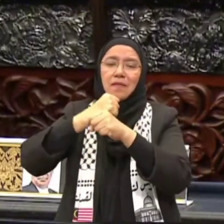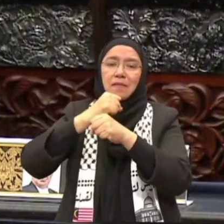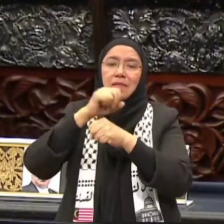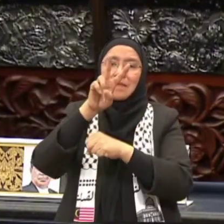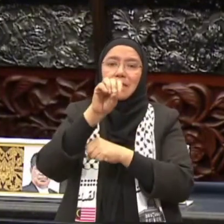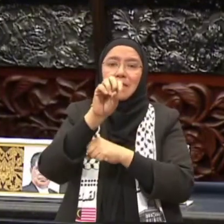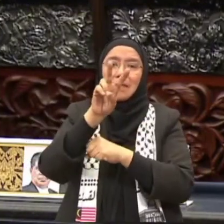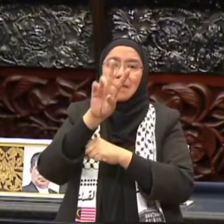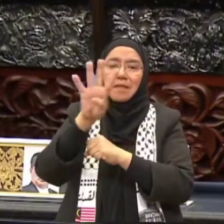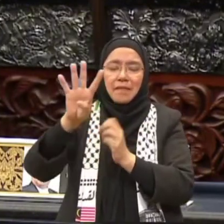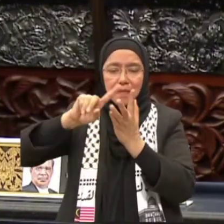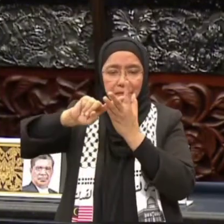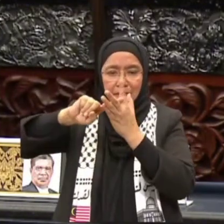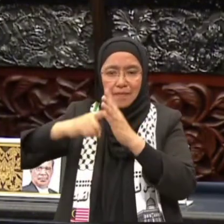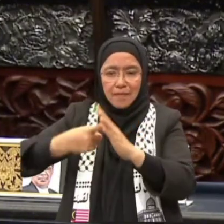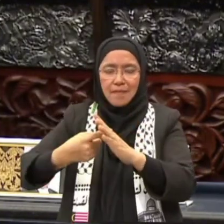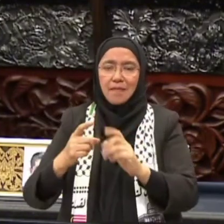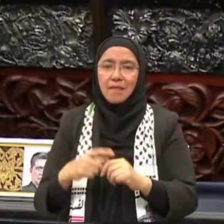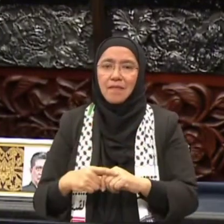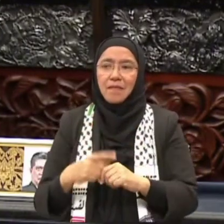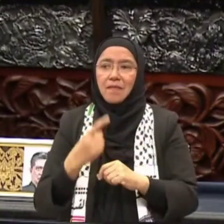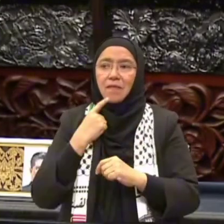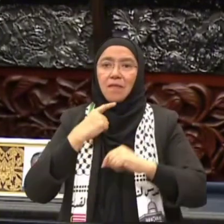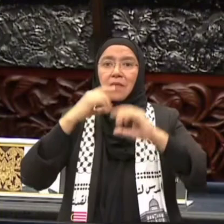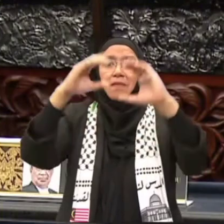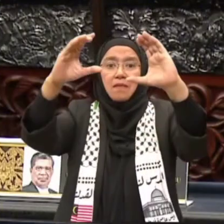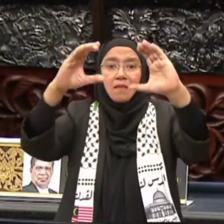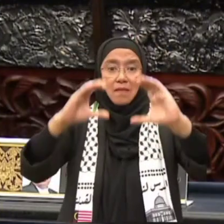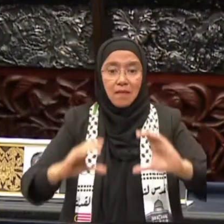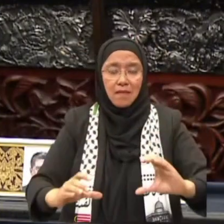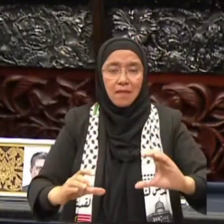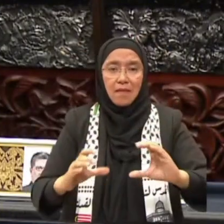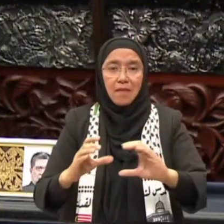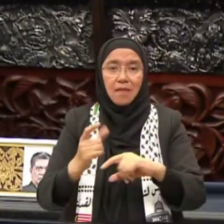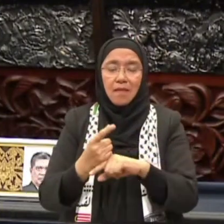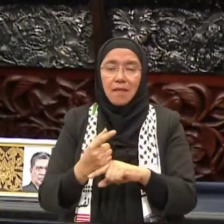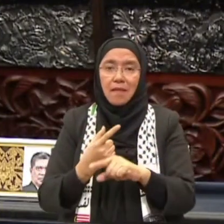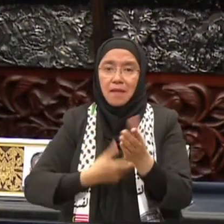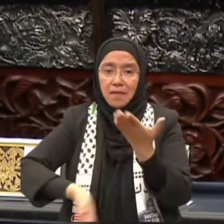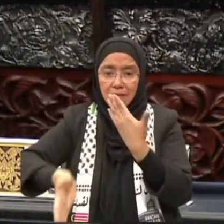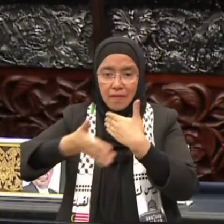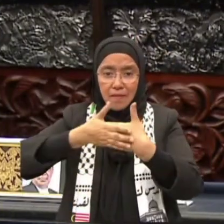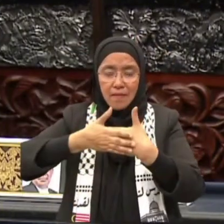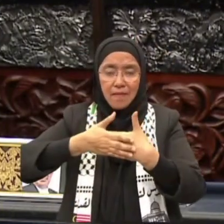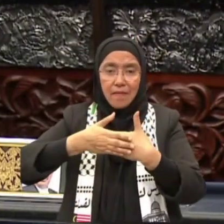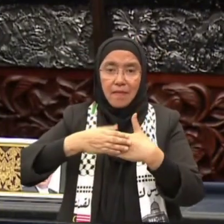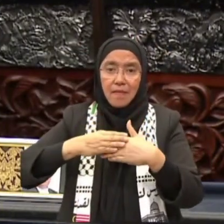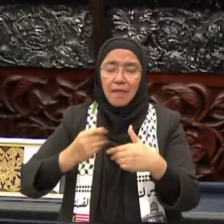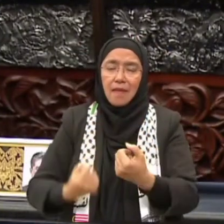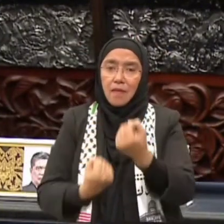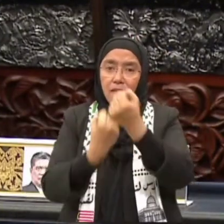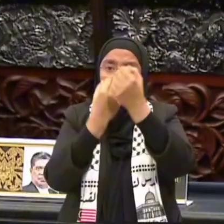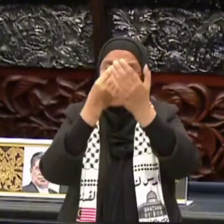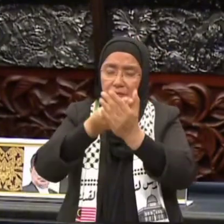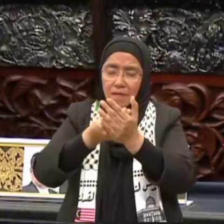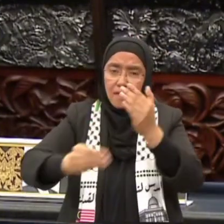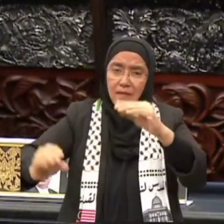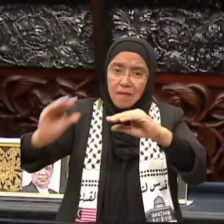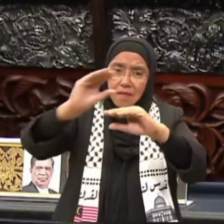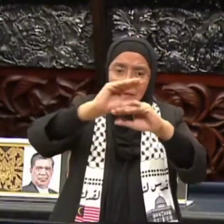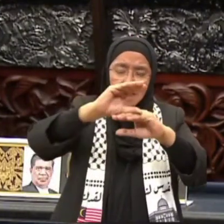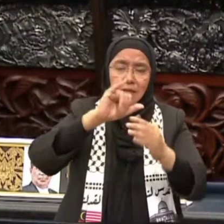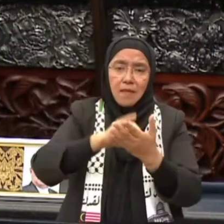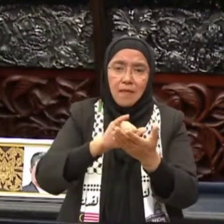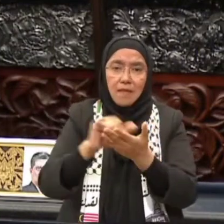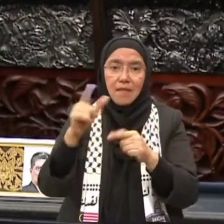bentuk penyasaran semula subsidi yang akan diputuskan, Jemaah Menteri juga akan menetapkan pelan pelaksanaan dan